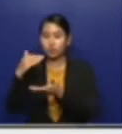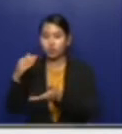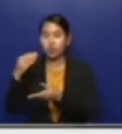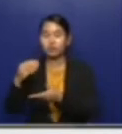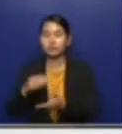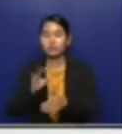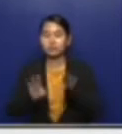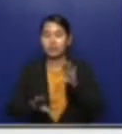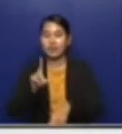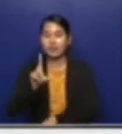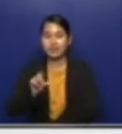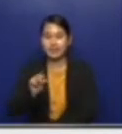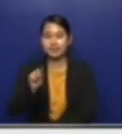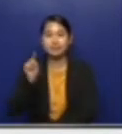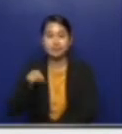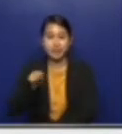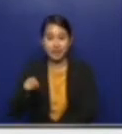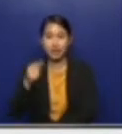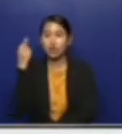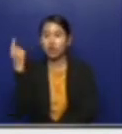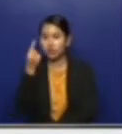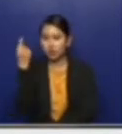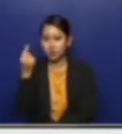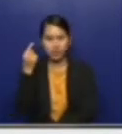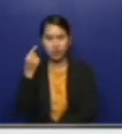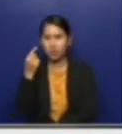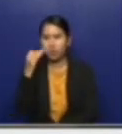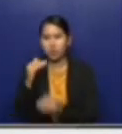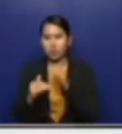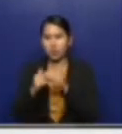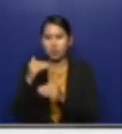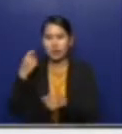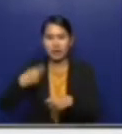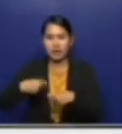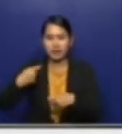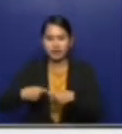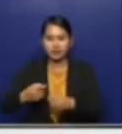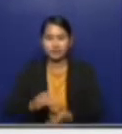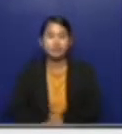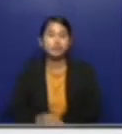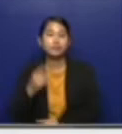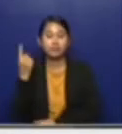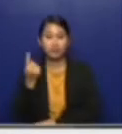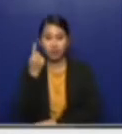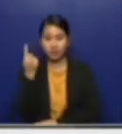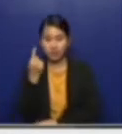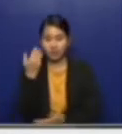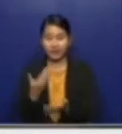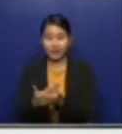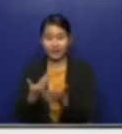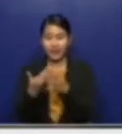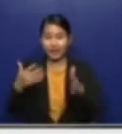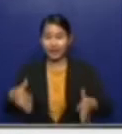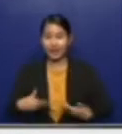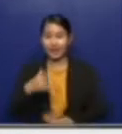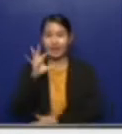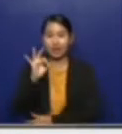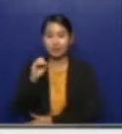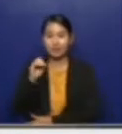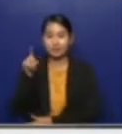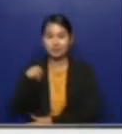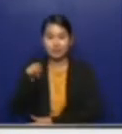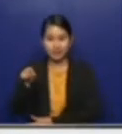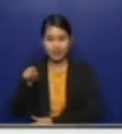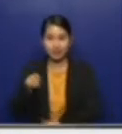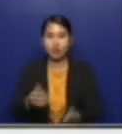70% ส่งออกนำเข้าท่องเที่ยวมันไปยากนะท่านประธานท่องเที่ยวเนี่ยเงินที่เข้ามา 90%